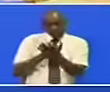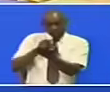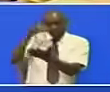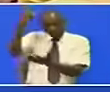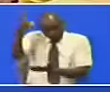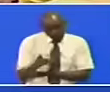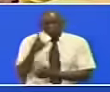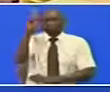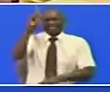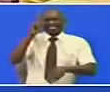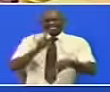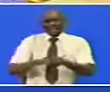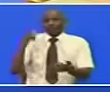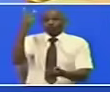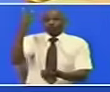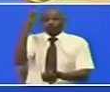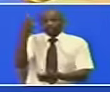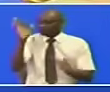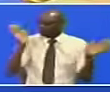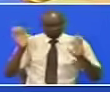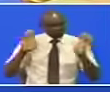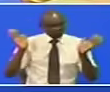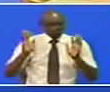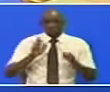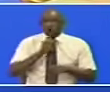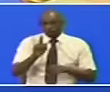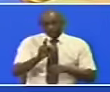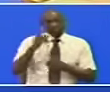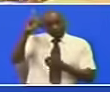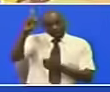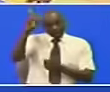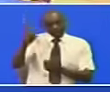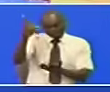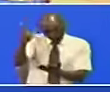kulingana na masharti ambayo yameweza kutolewa na Wizara ya Elimu.